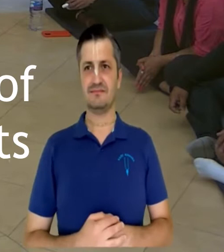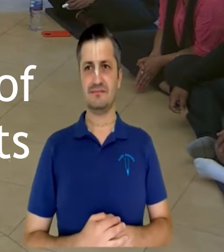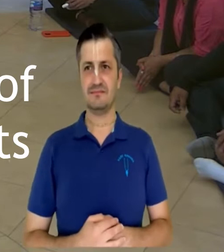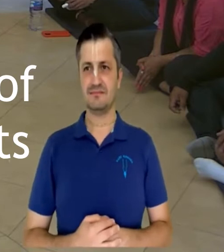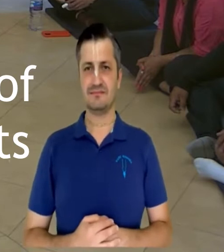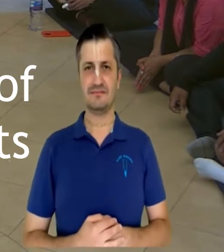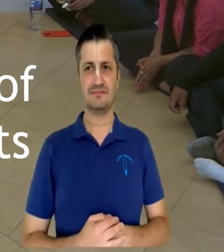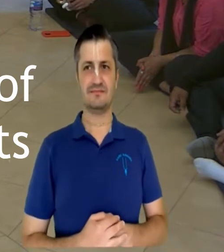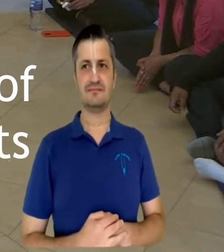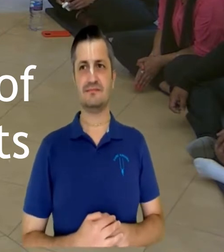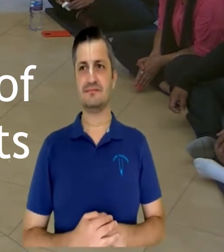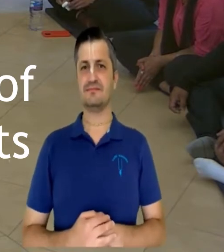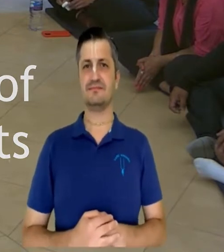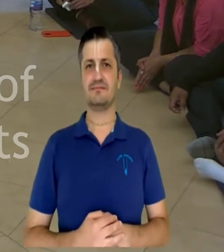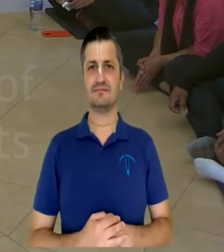ब्रजजनरञ्जना